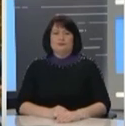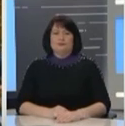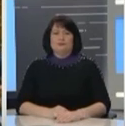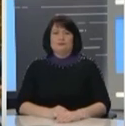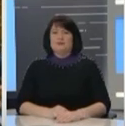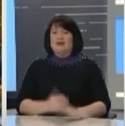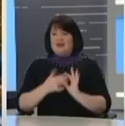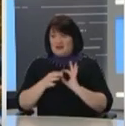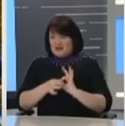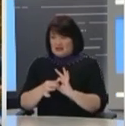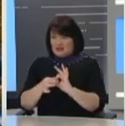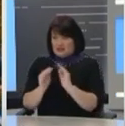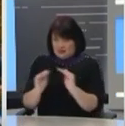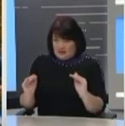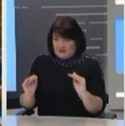Ηρεμήσατε ή να συνεχίσω.